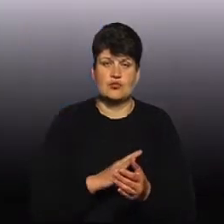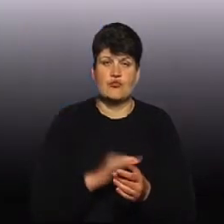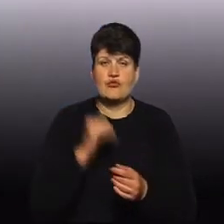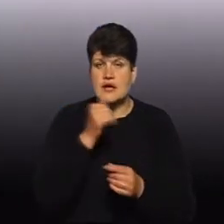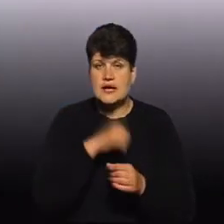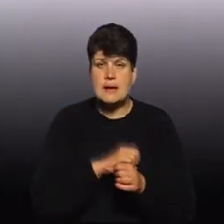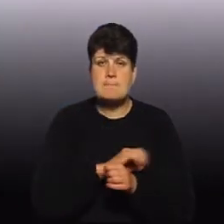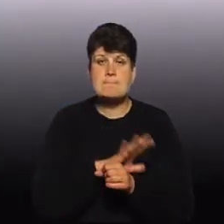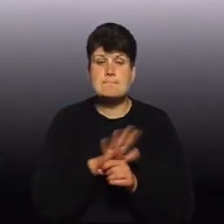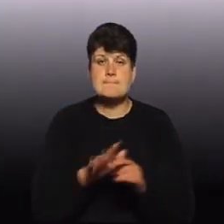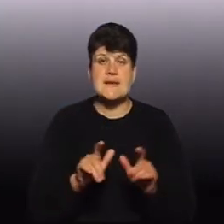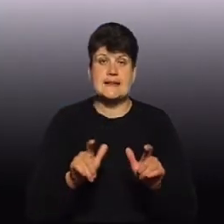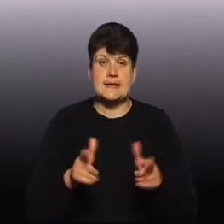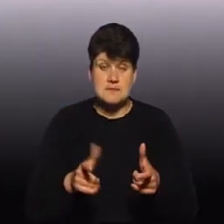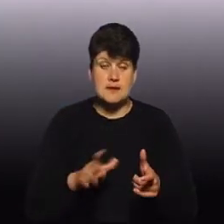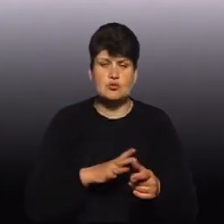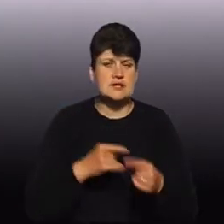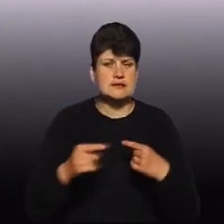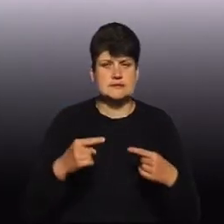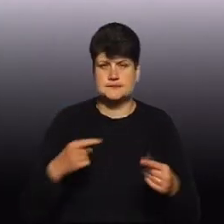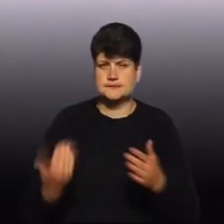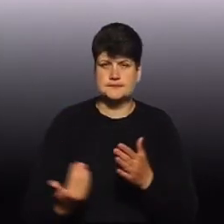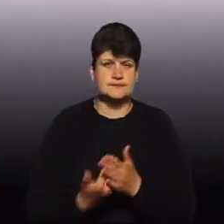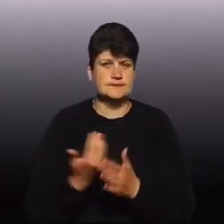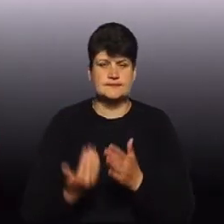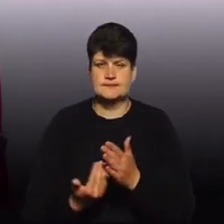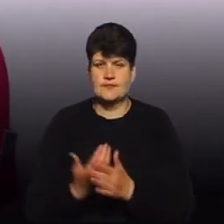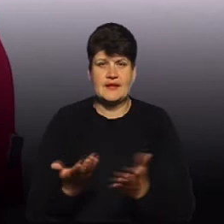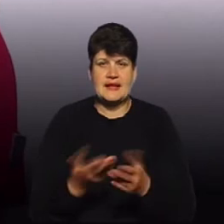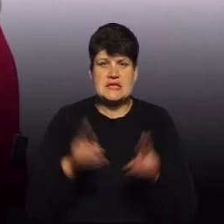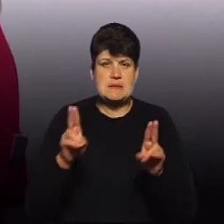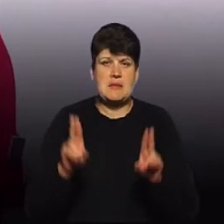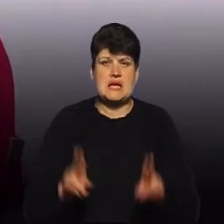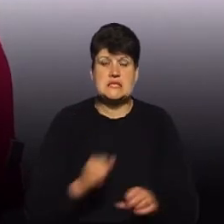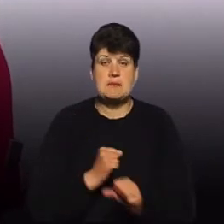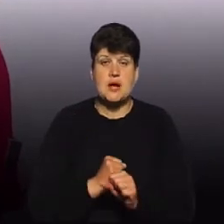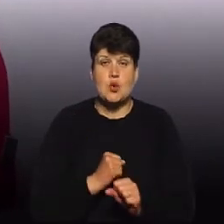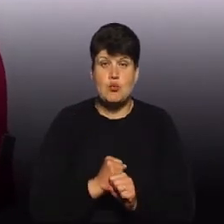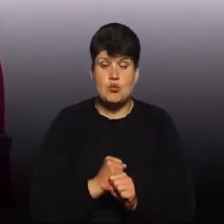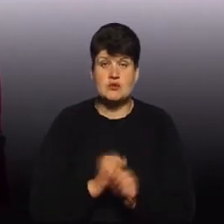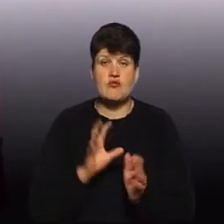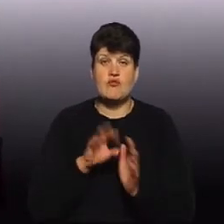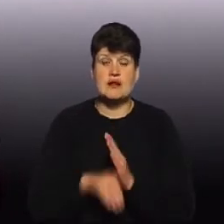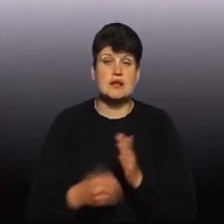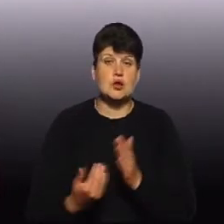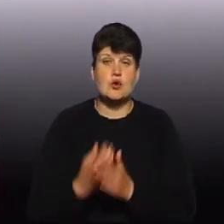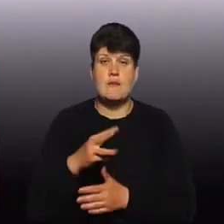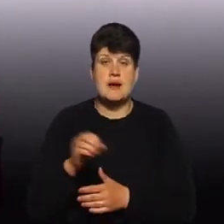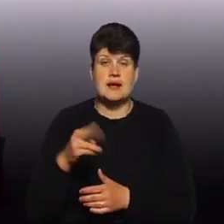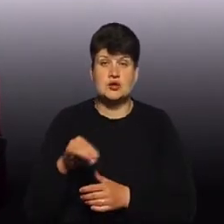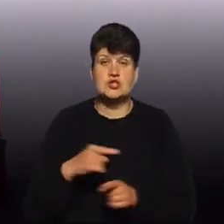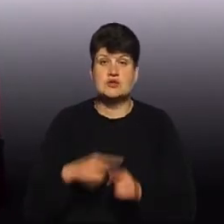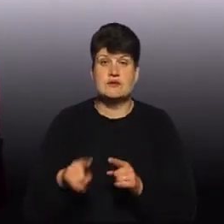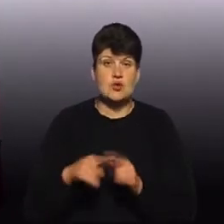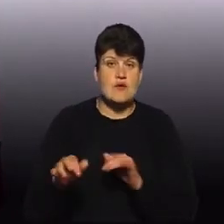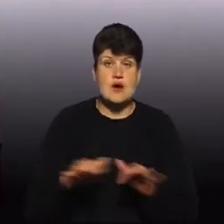нові механізми, виробилися нові якісь принципи роботи, ввелися нові методи швидкого реагування на